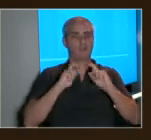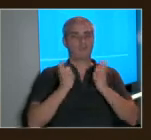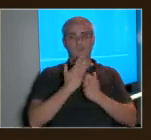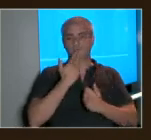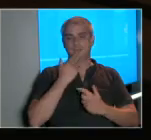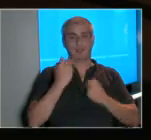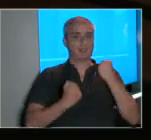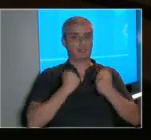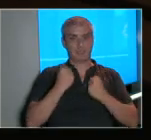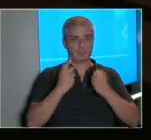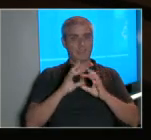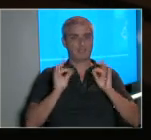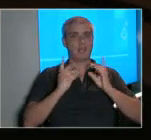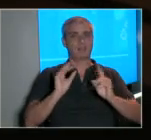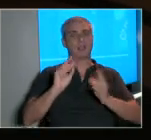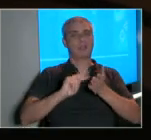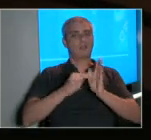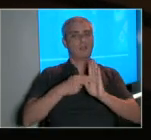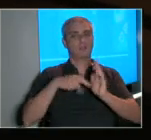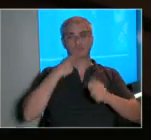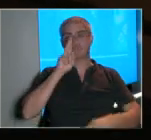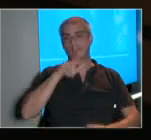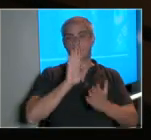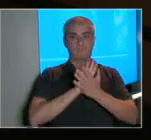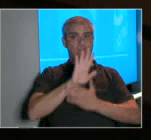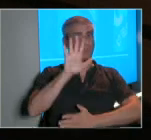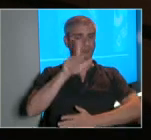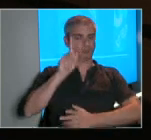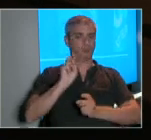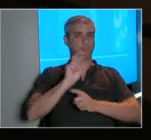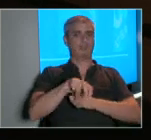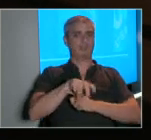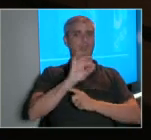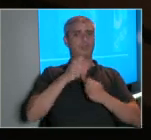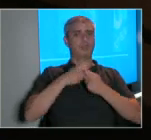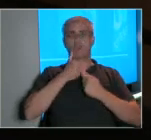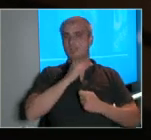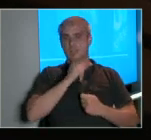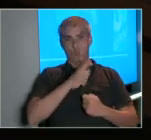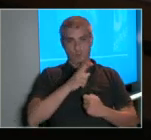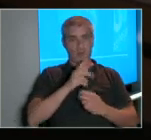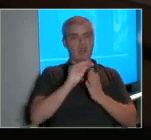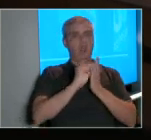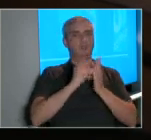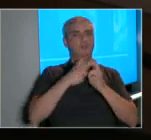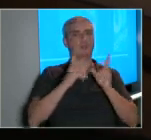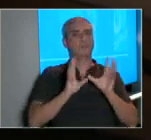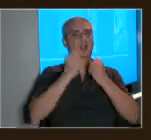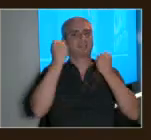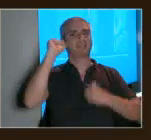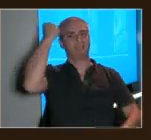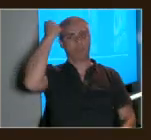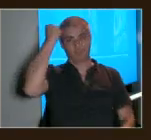ישראלי לאנרגיה. החלה את דרכה הפוליטית בשנת 2015, כשהצטרפה מטעם התנועה הירוקה לרשימת המחנה